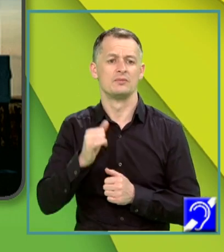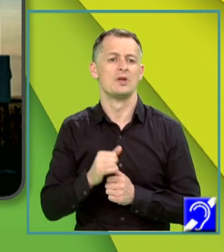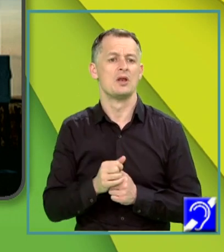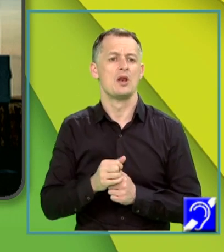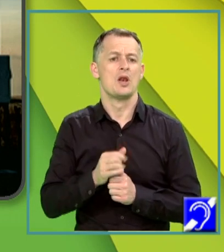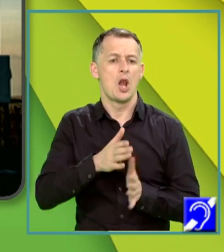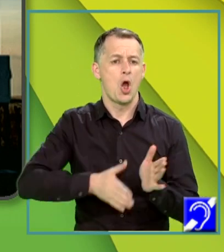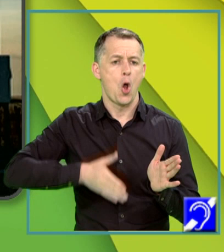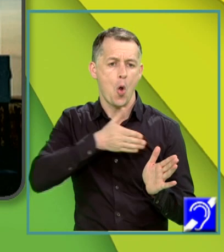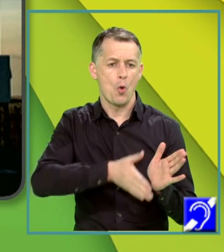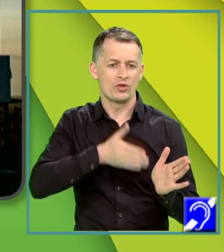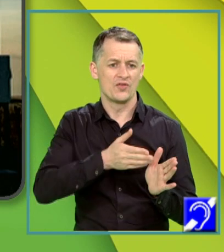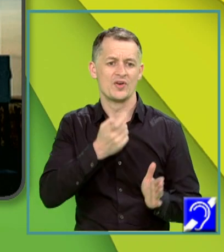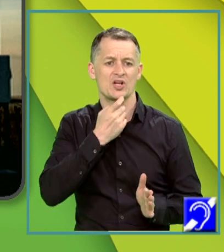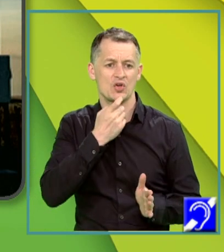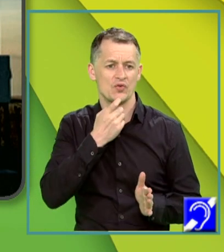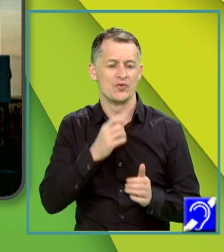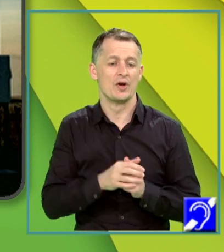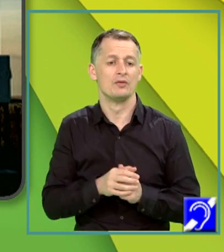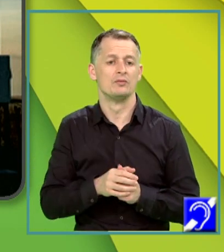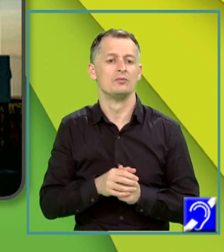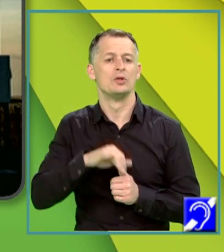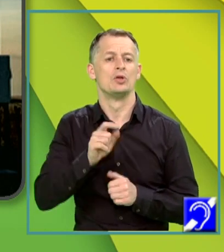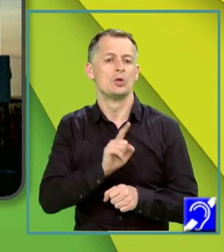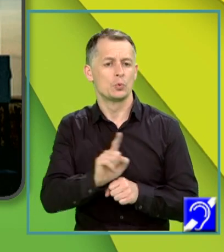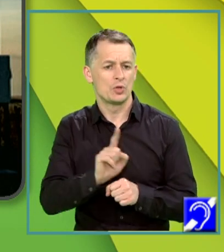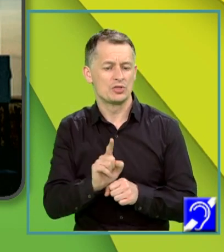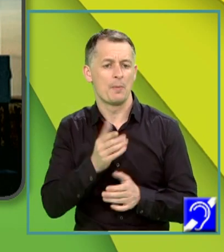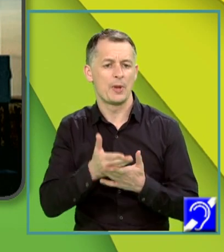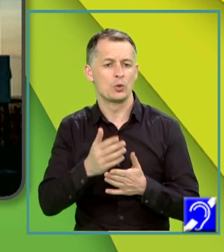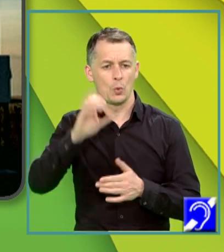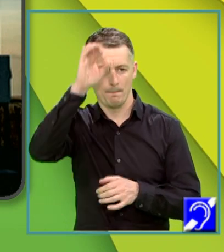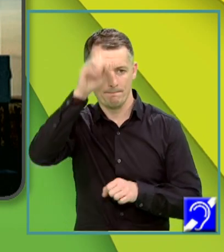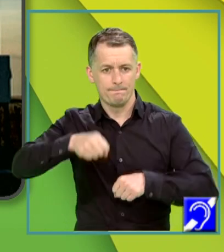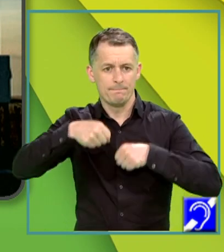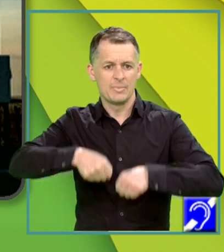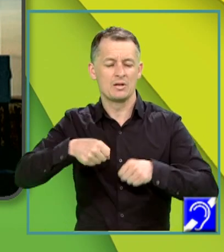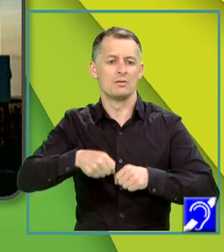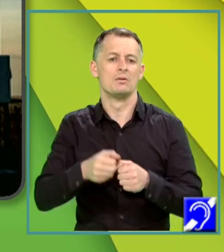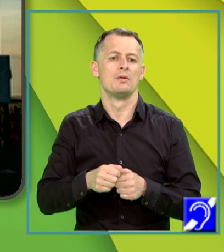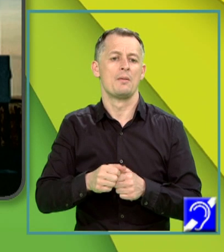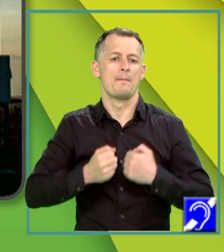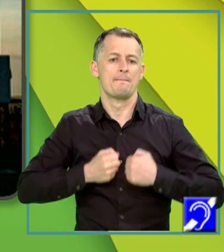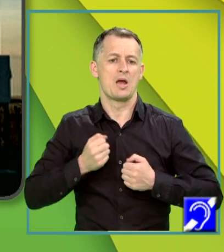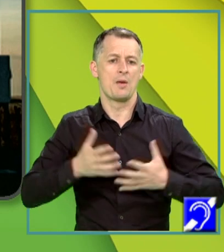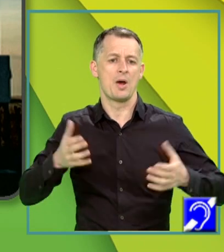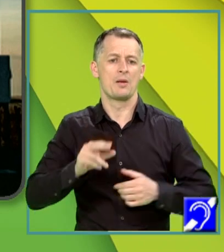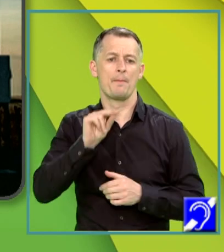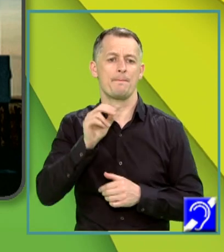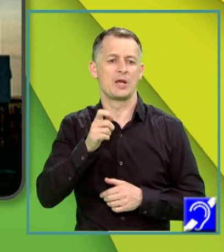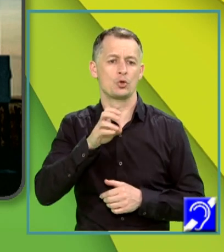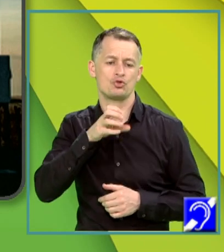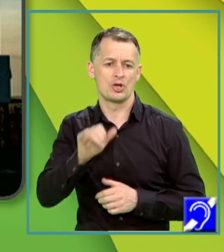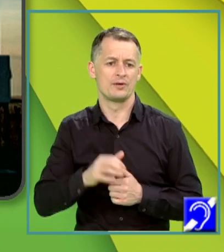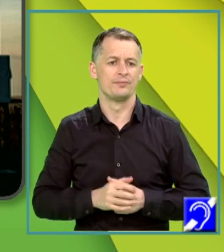Baia Mare și la Petroșani însă între producția de la Petroșani este oprită utilaj petrolier la